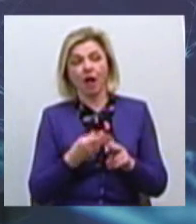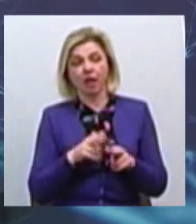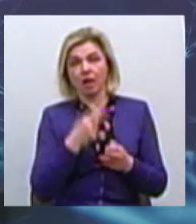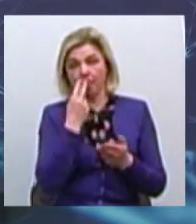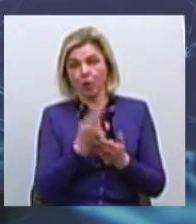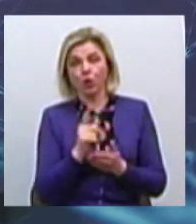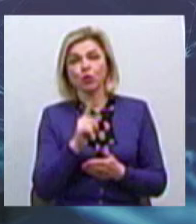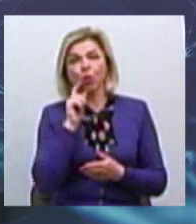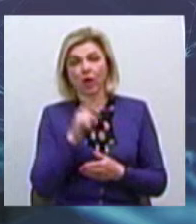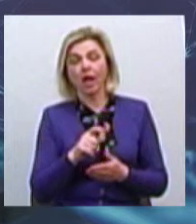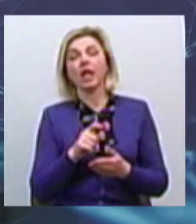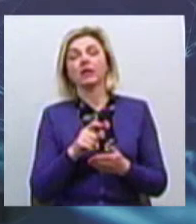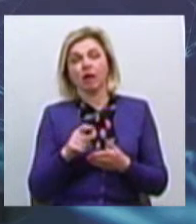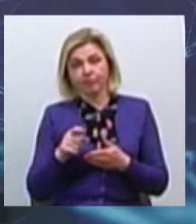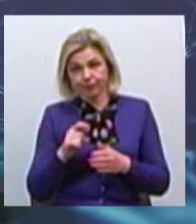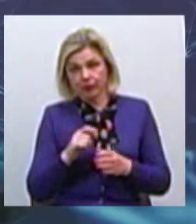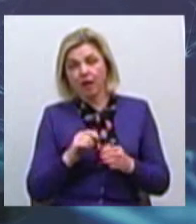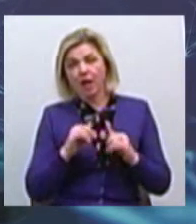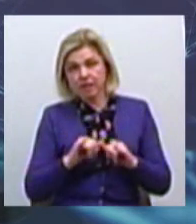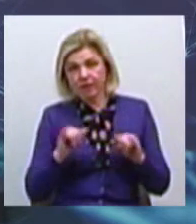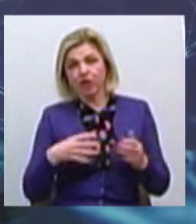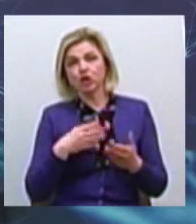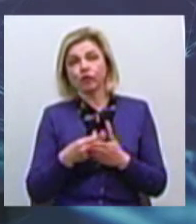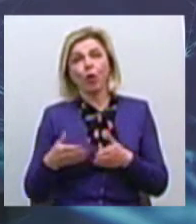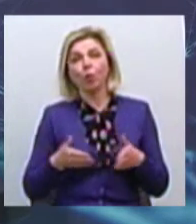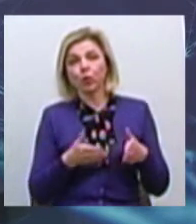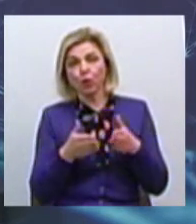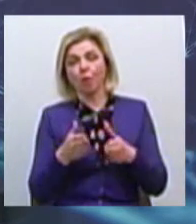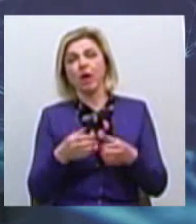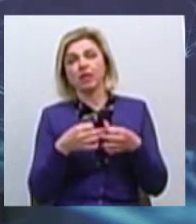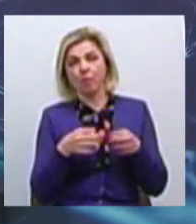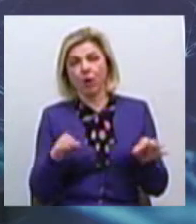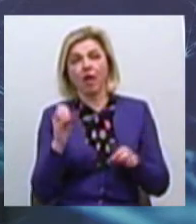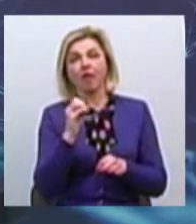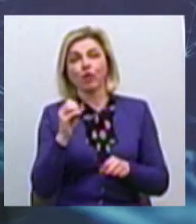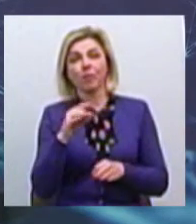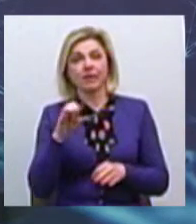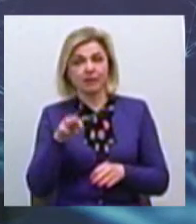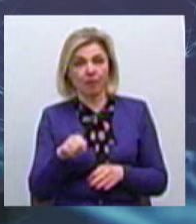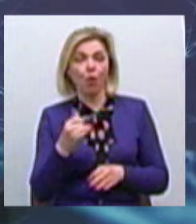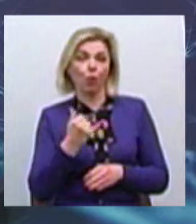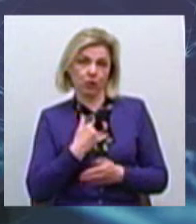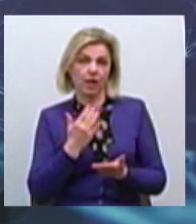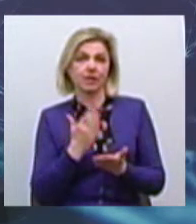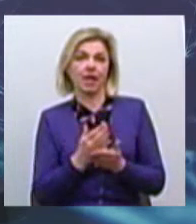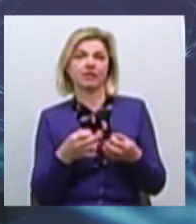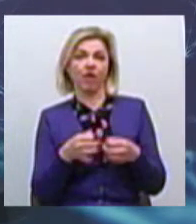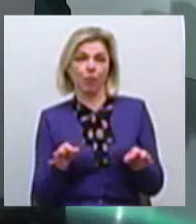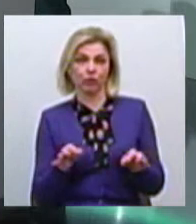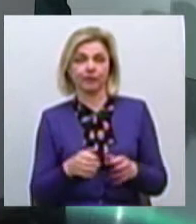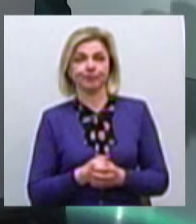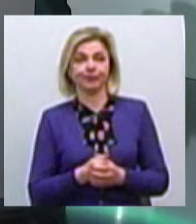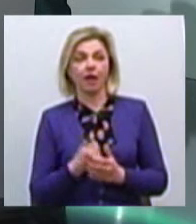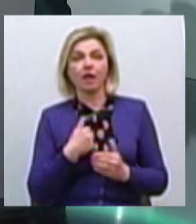Україна йде своїм путем демократичним, європейським, і у нас є свобода. Я пропоную колегам